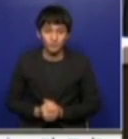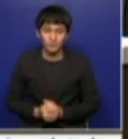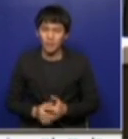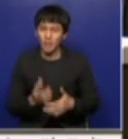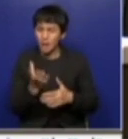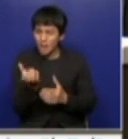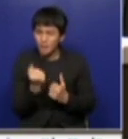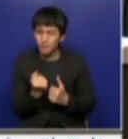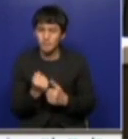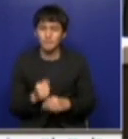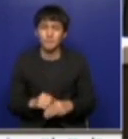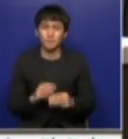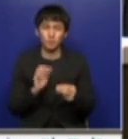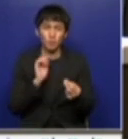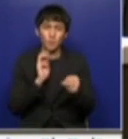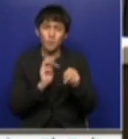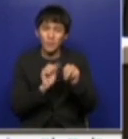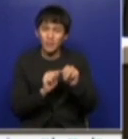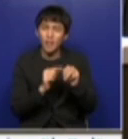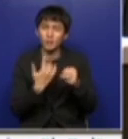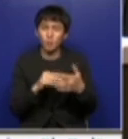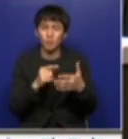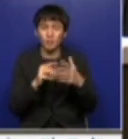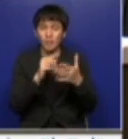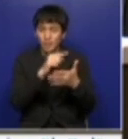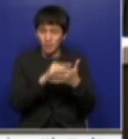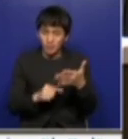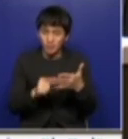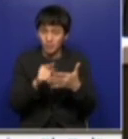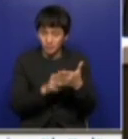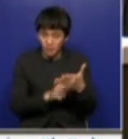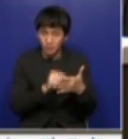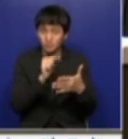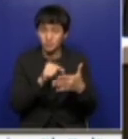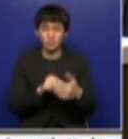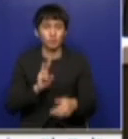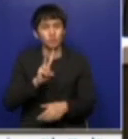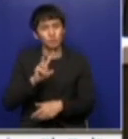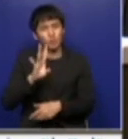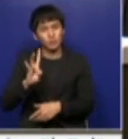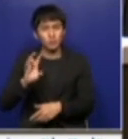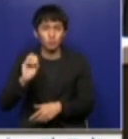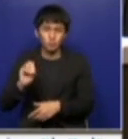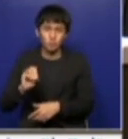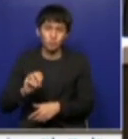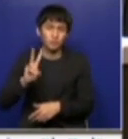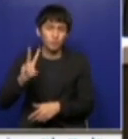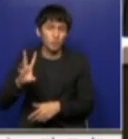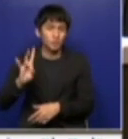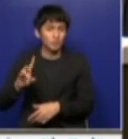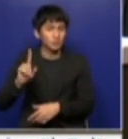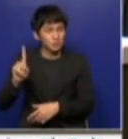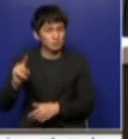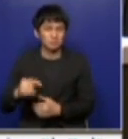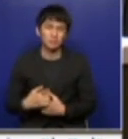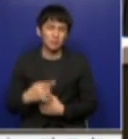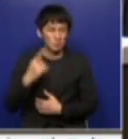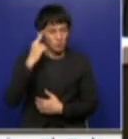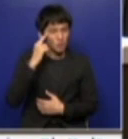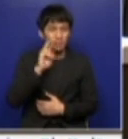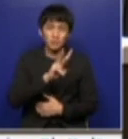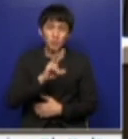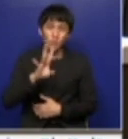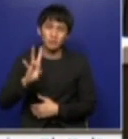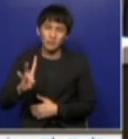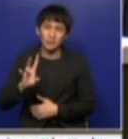นะครับดีหรือการปฏิรูป 270 271 279อาจจะไม่รับอันนี้ไม่ว่ากันนะ